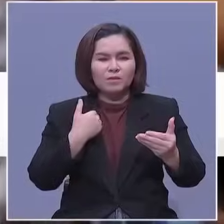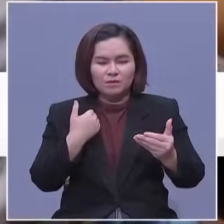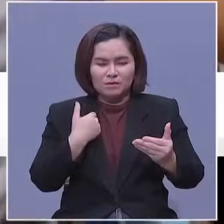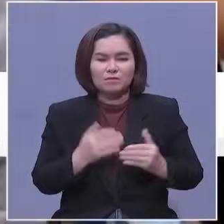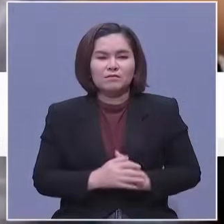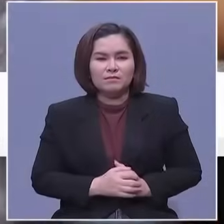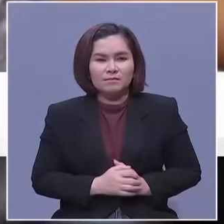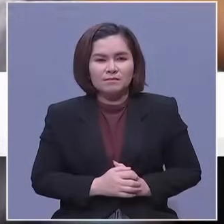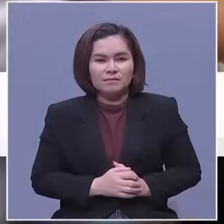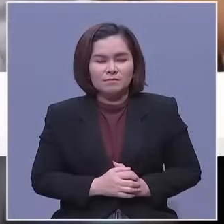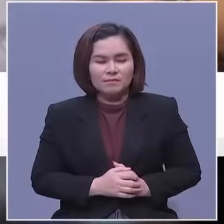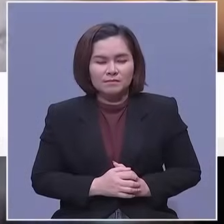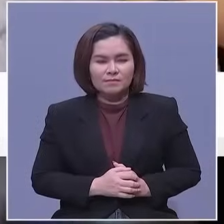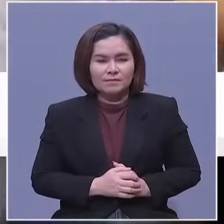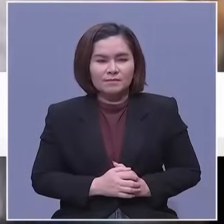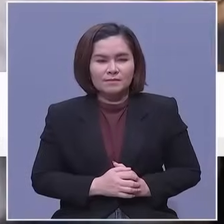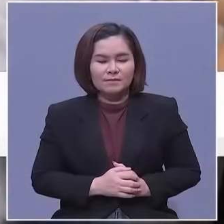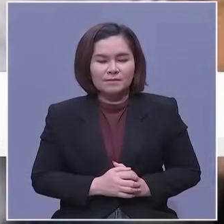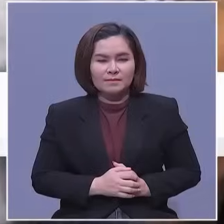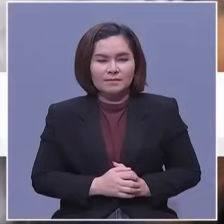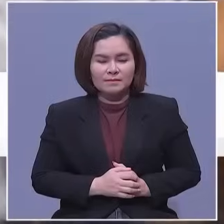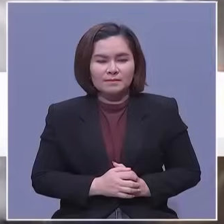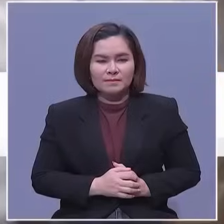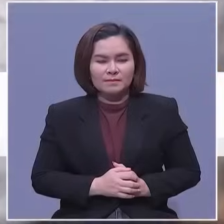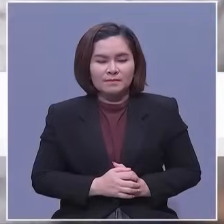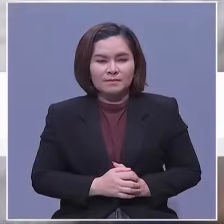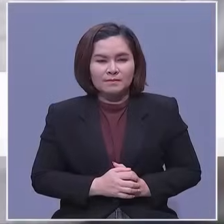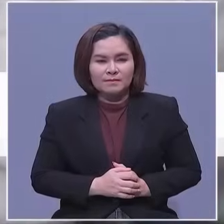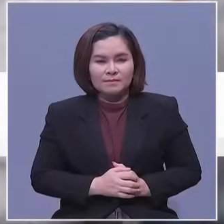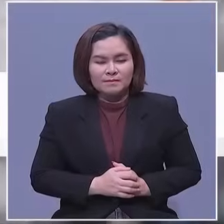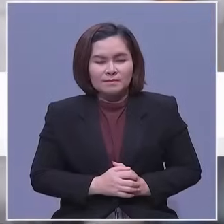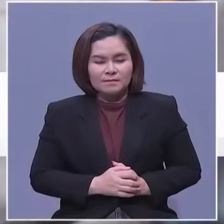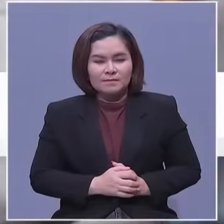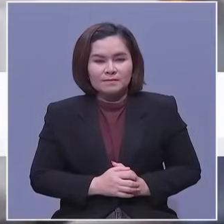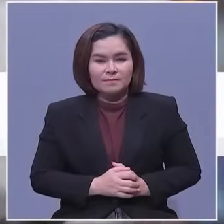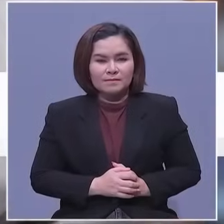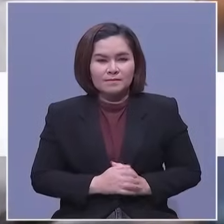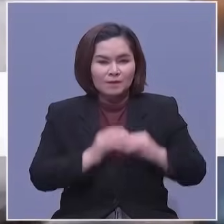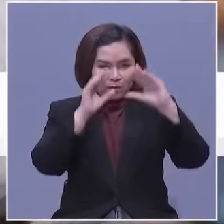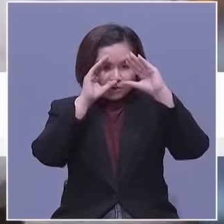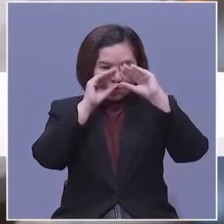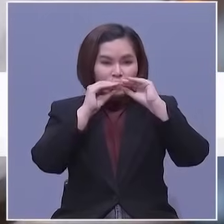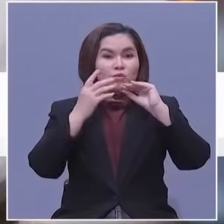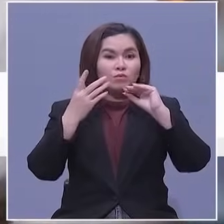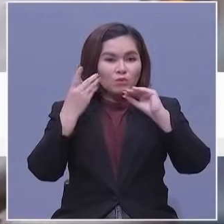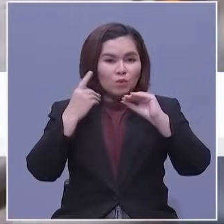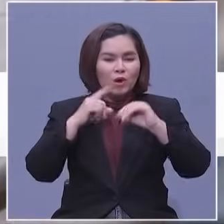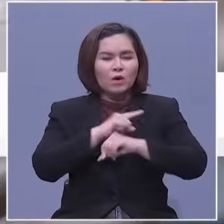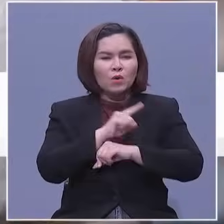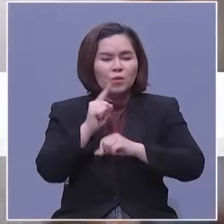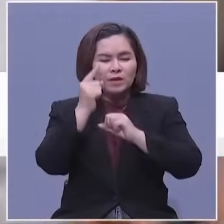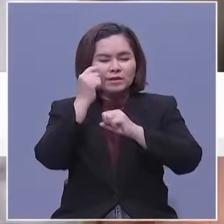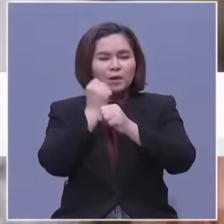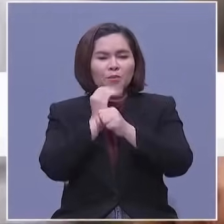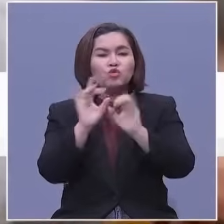ก็เรียกว่าบรรยากาศนั้นโศกเศร้าจริงๆแล้วก็เมื่อคืนเนี่ยถือว่าเป็นวันสวดศพคืนสุดท้